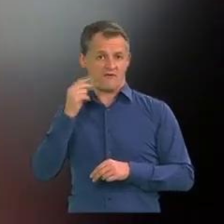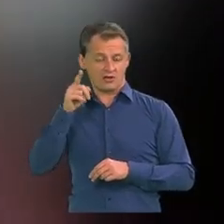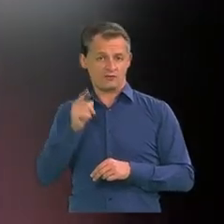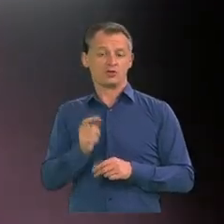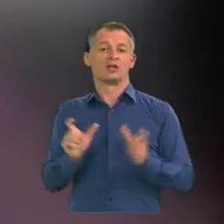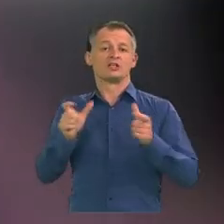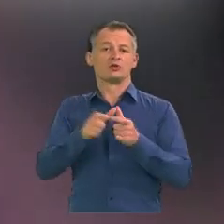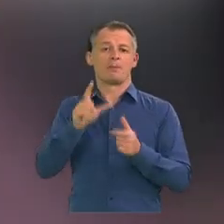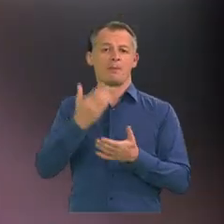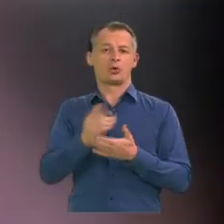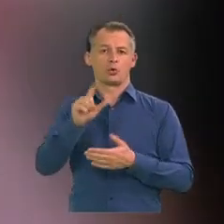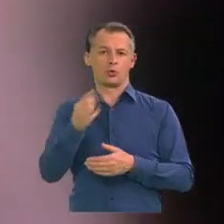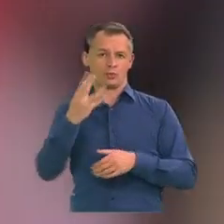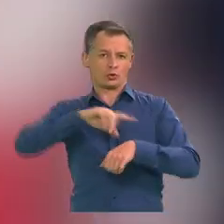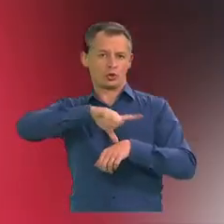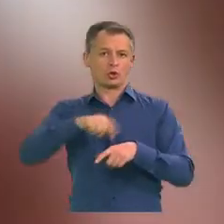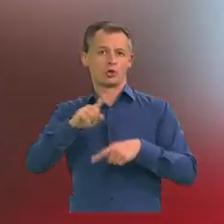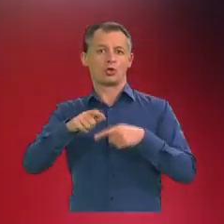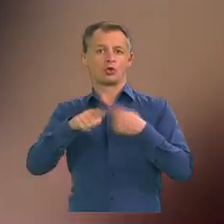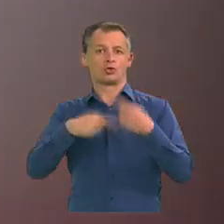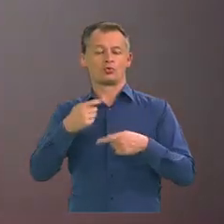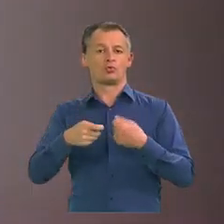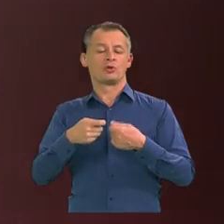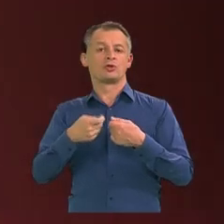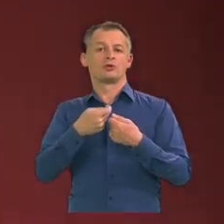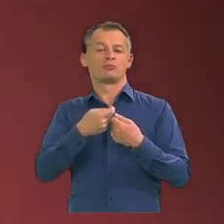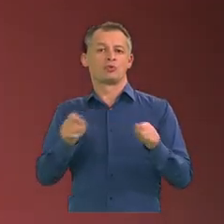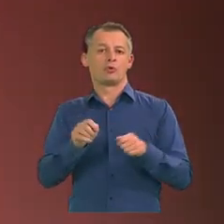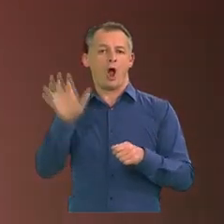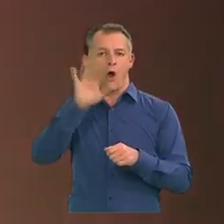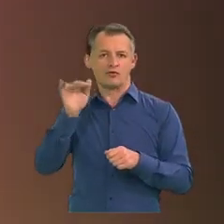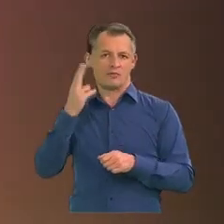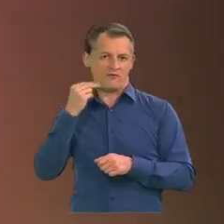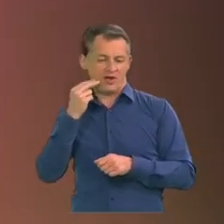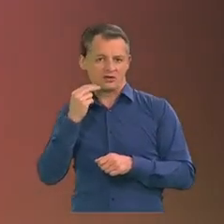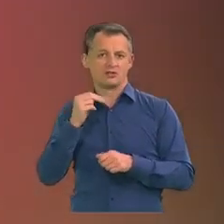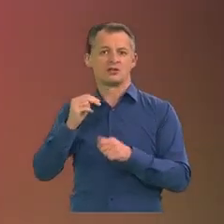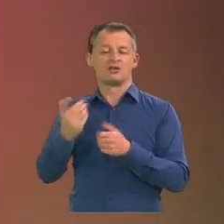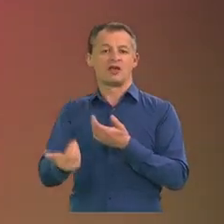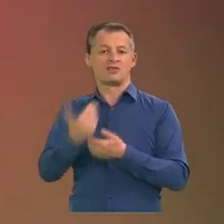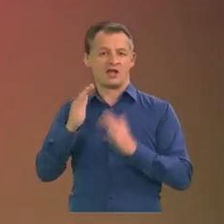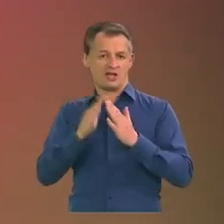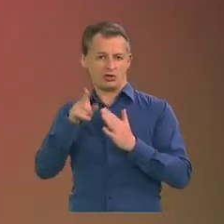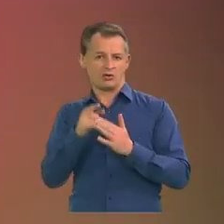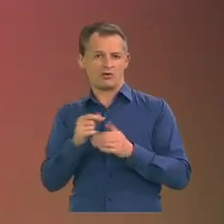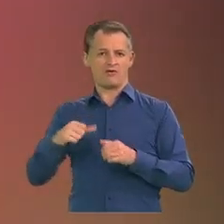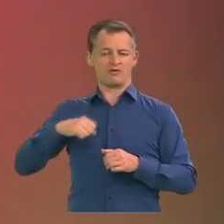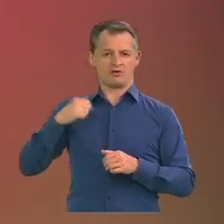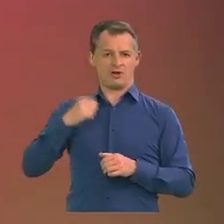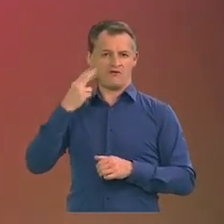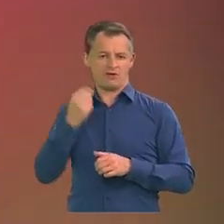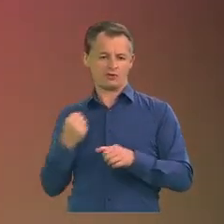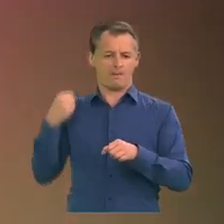pentru 24 de ore. Totul după ce au ademenit-o pe victimă în casa lor și au umilit-o. Tânăra a fost bătută cu